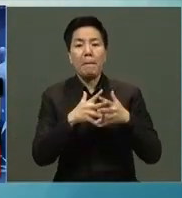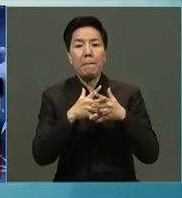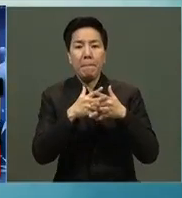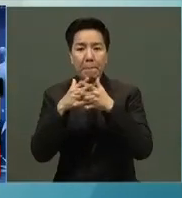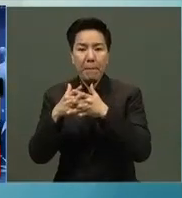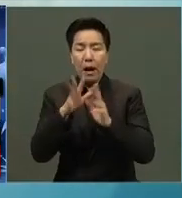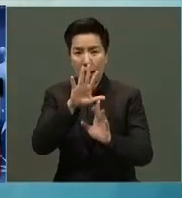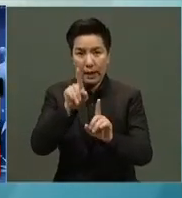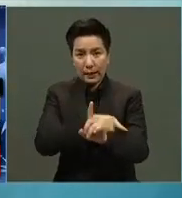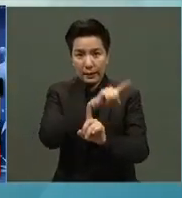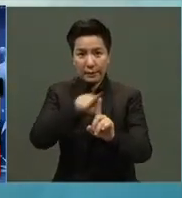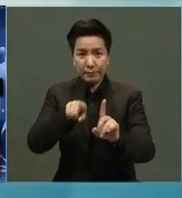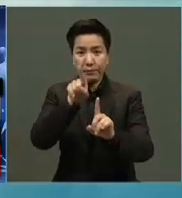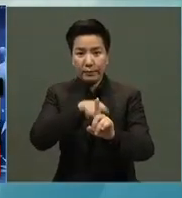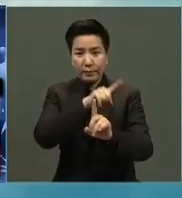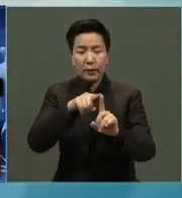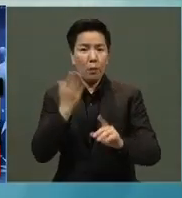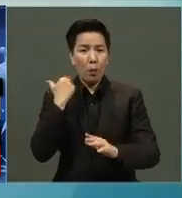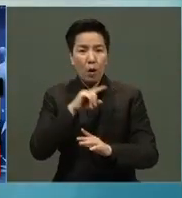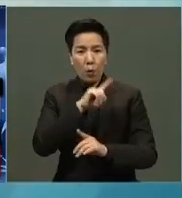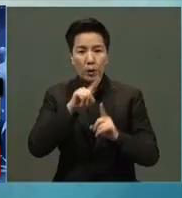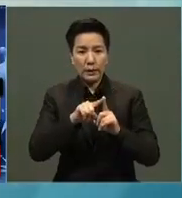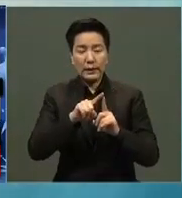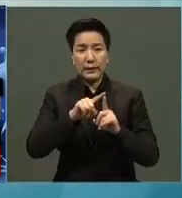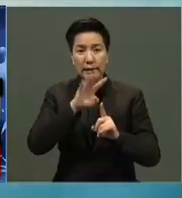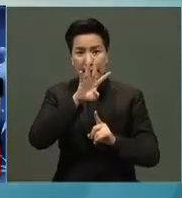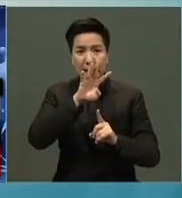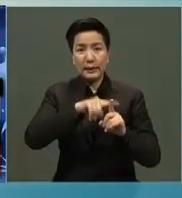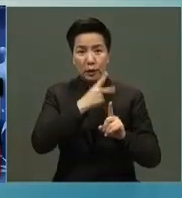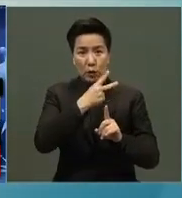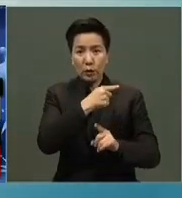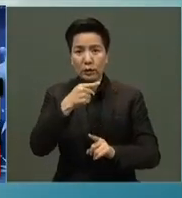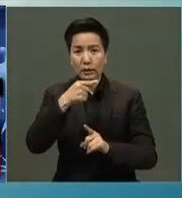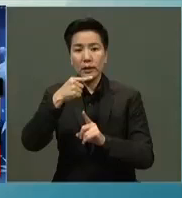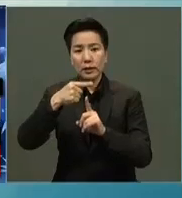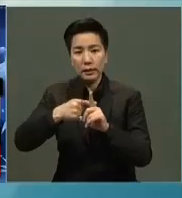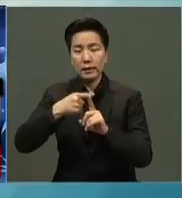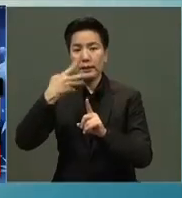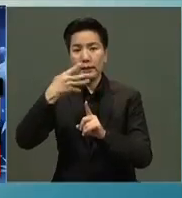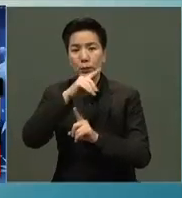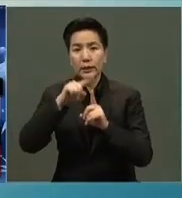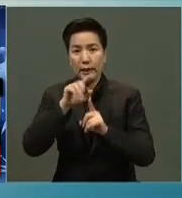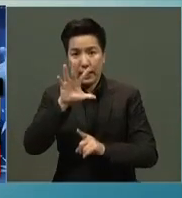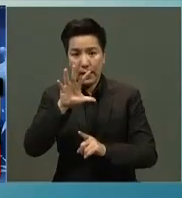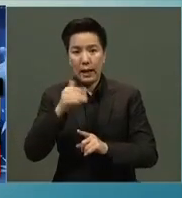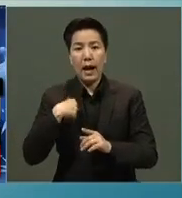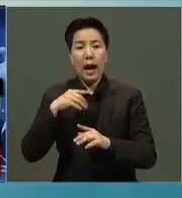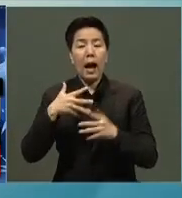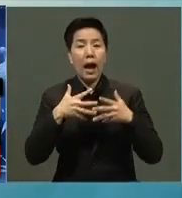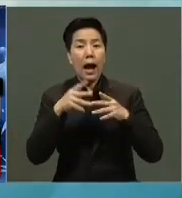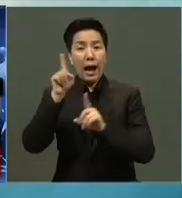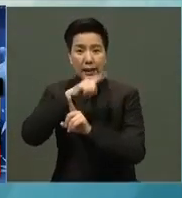สาระนาจักรครับอันนี้ตัวเลขตั้งแต่วันที่ 4กุมภาพันธ์จนถึง 5เมษายนนะครับสาระราชอาณาจักร